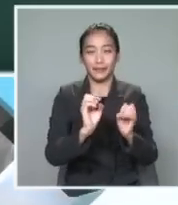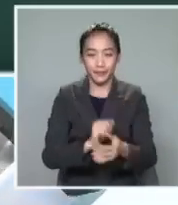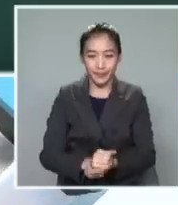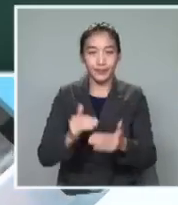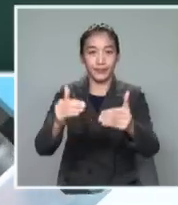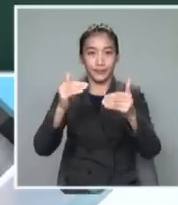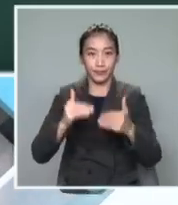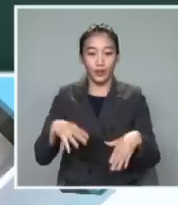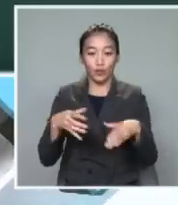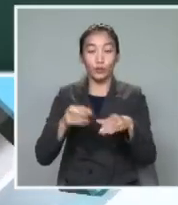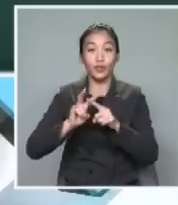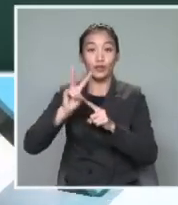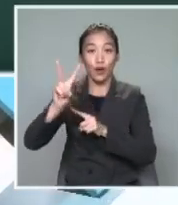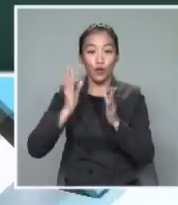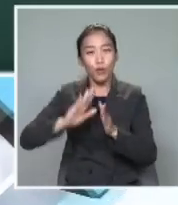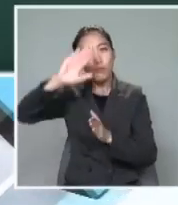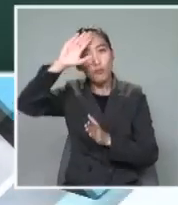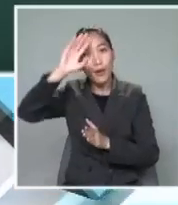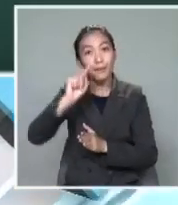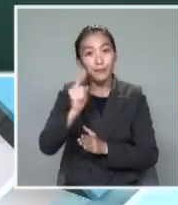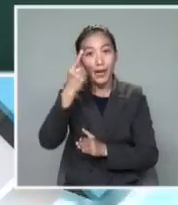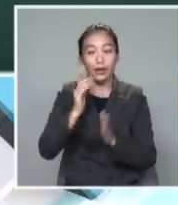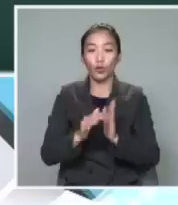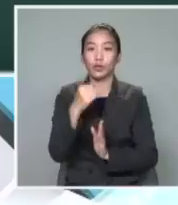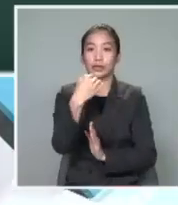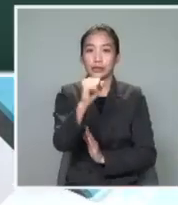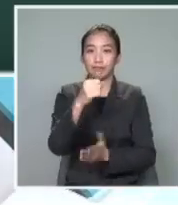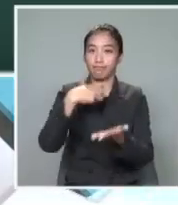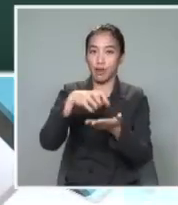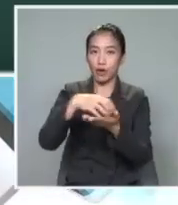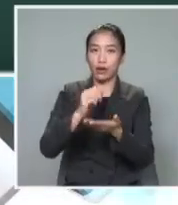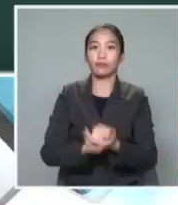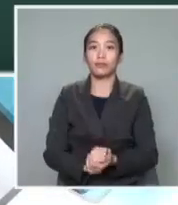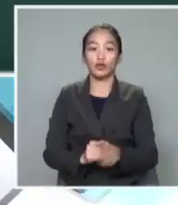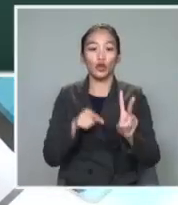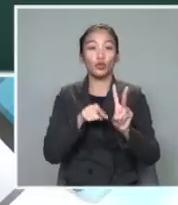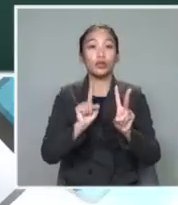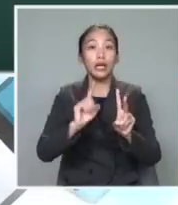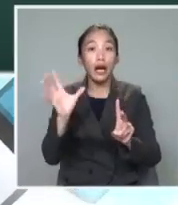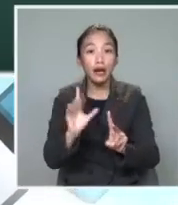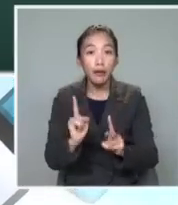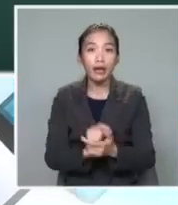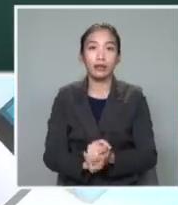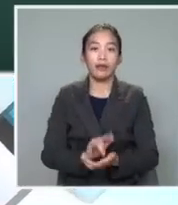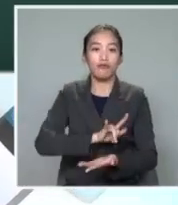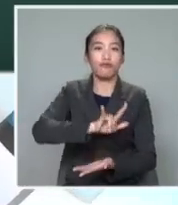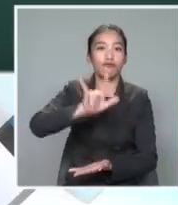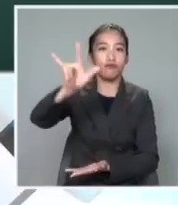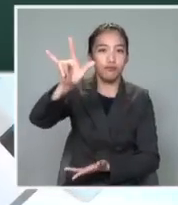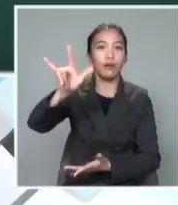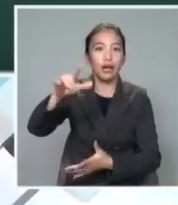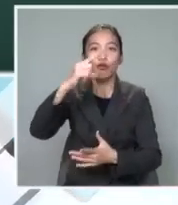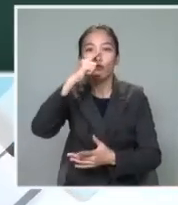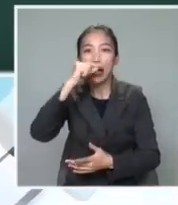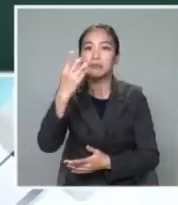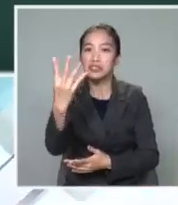ายใหม่อีก10รายมีรายละเอียดดังนี้นะครับ 2.1 ก็คือเดินทางจากต่างประเทศชาวต่างชาติ4รายนะครับชาวไท